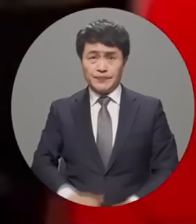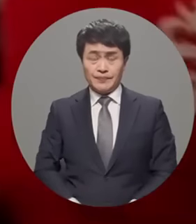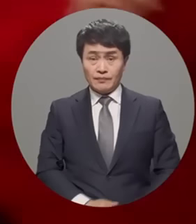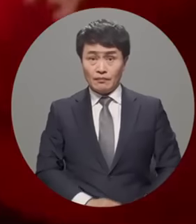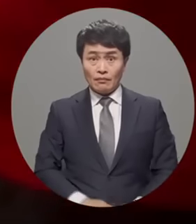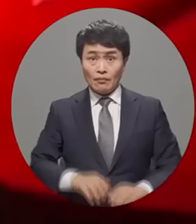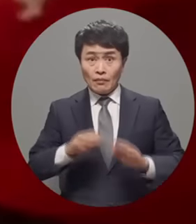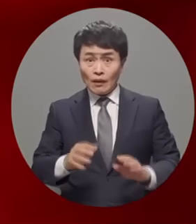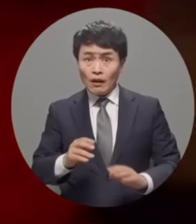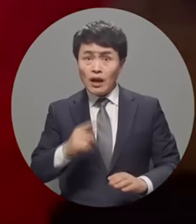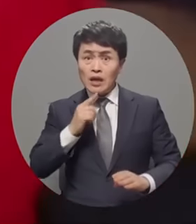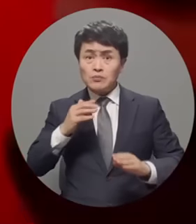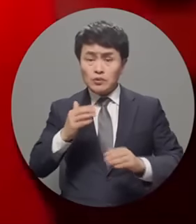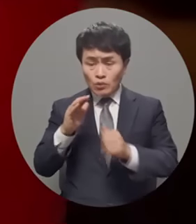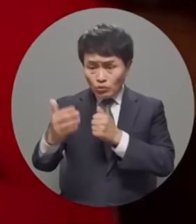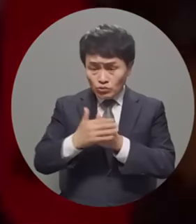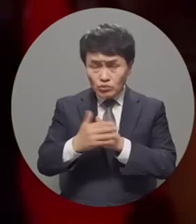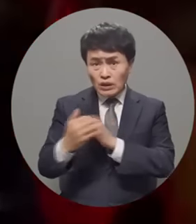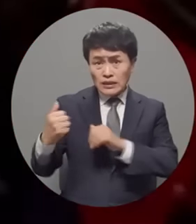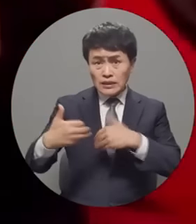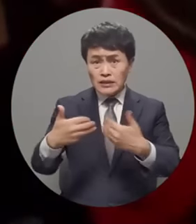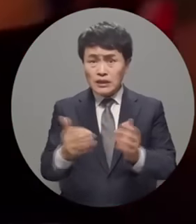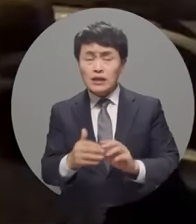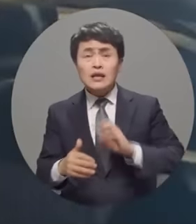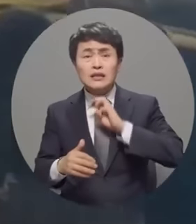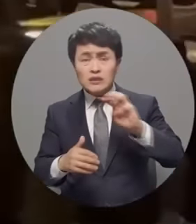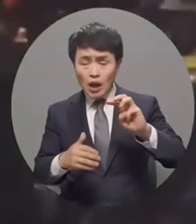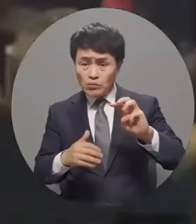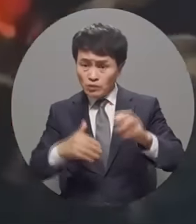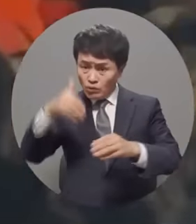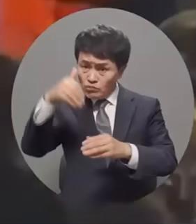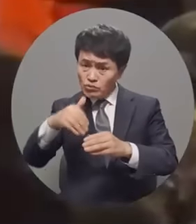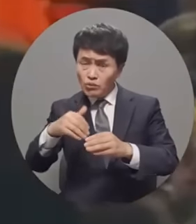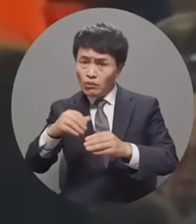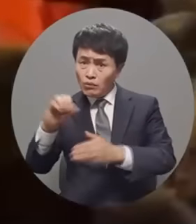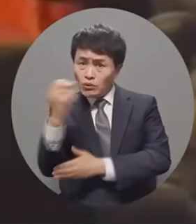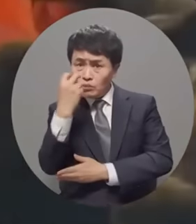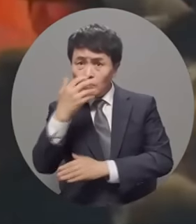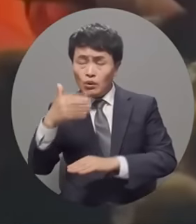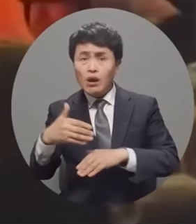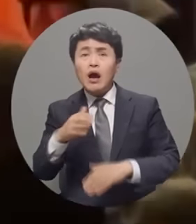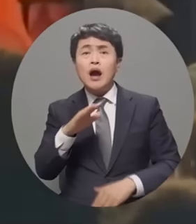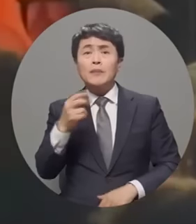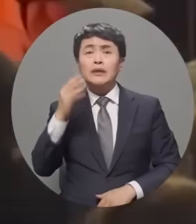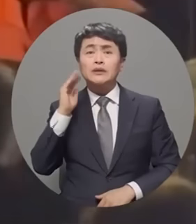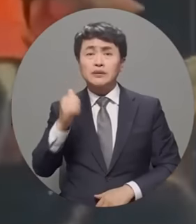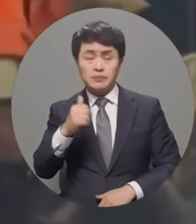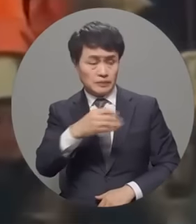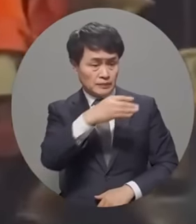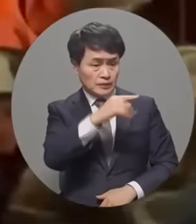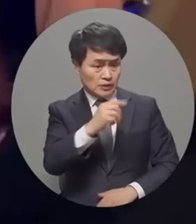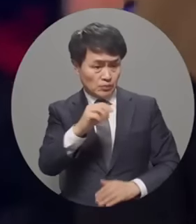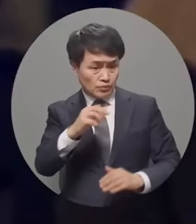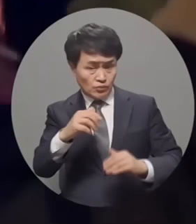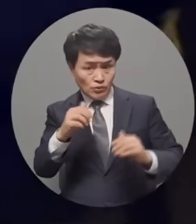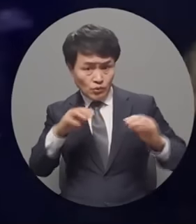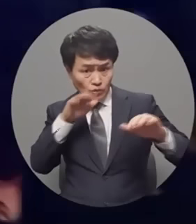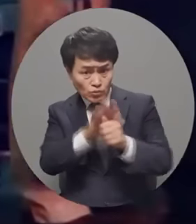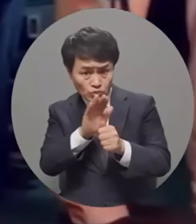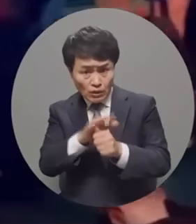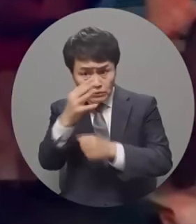그러는 사이 민주당 지지 성향이 강했던 30세 이하 유권자 여론조사에서 바이든 대 트럼프 지지율 격차는 4년